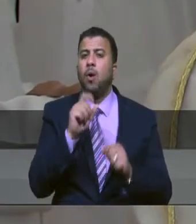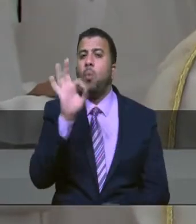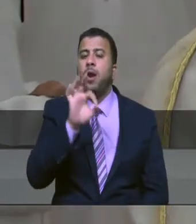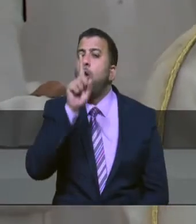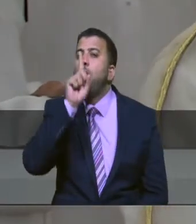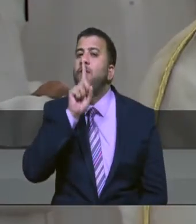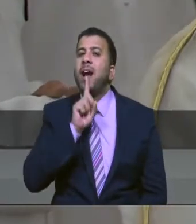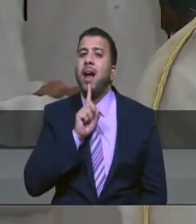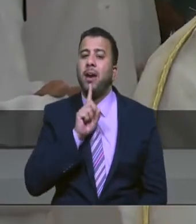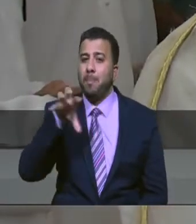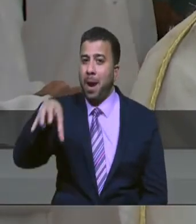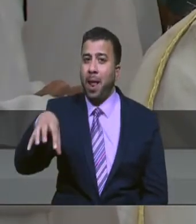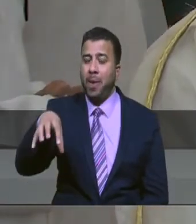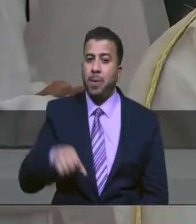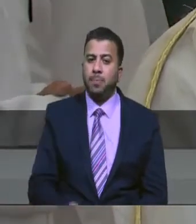بخرفكان،